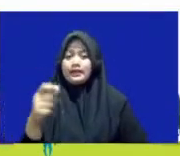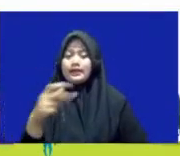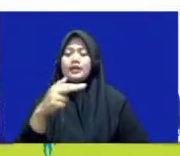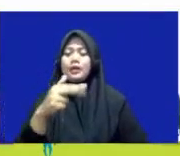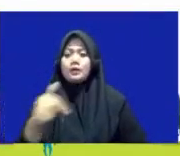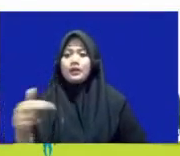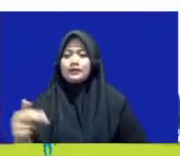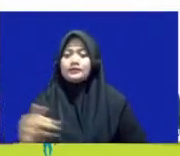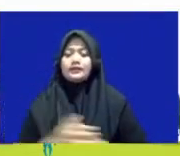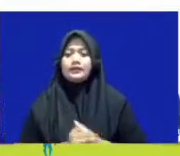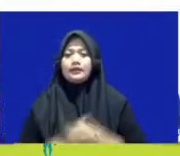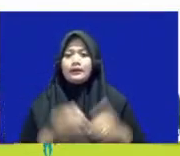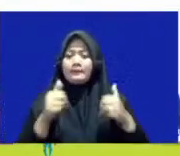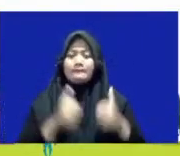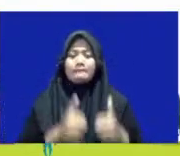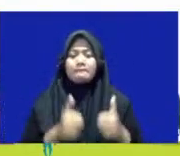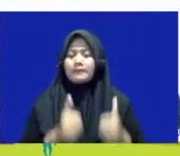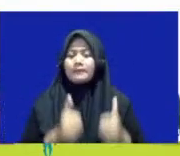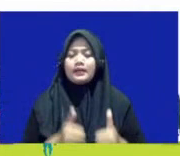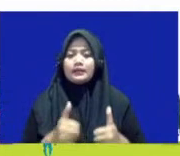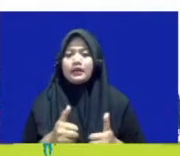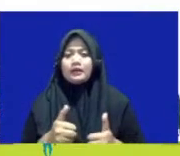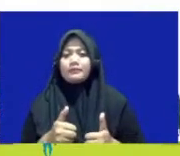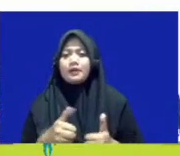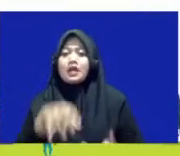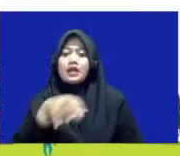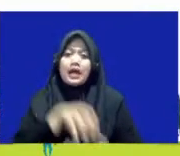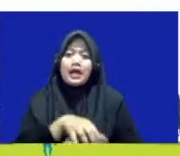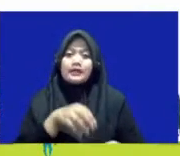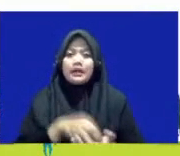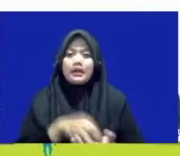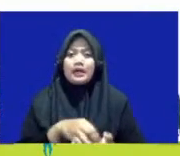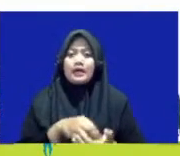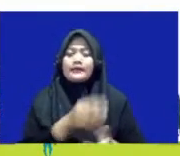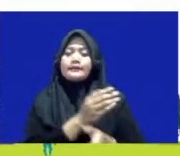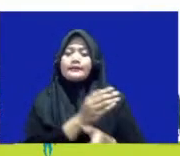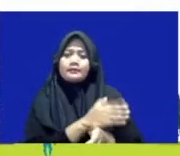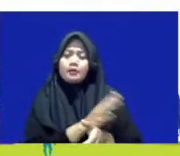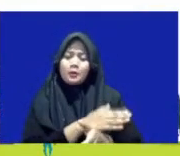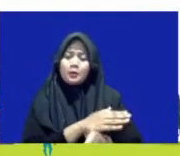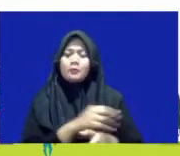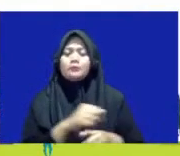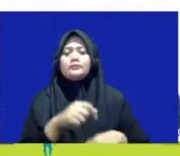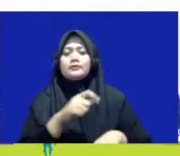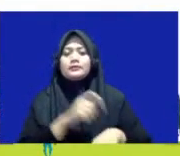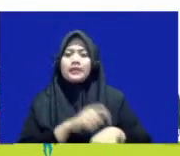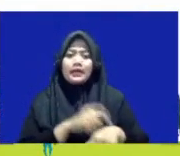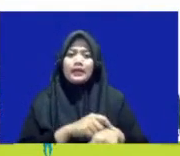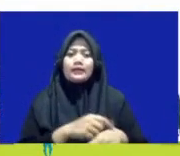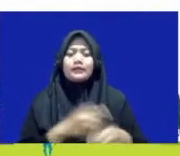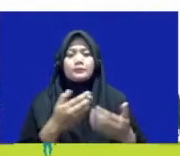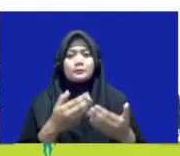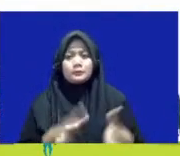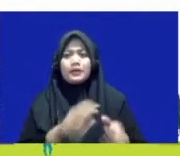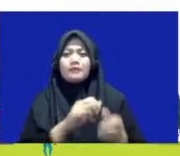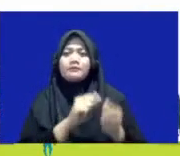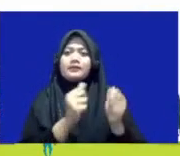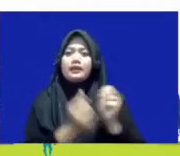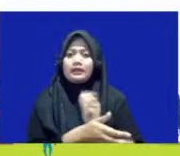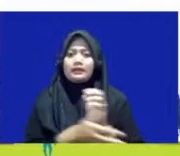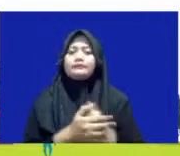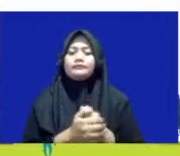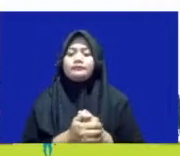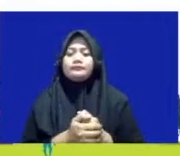baik dalam keadaan pra-bencana, saat bencana, dan juga pasca bencana.